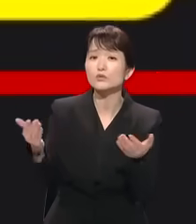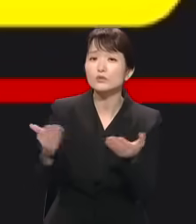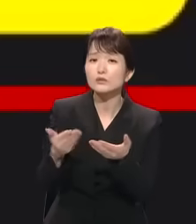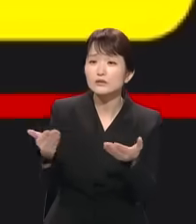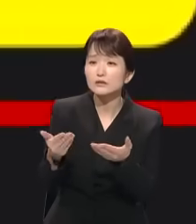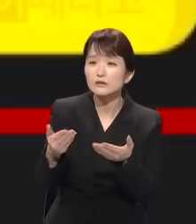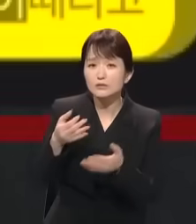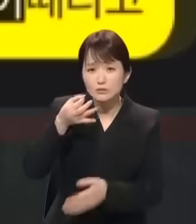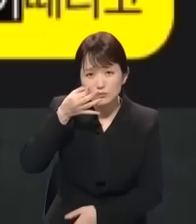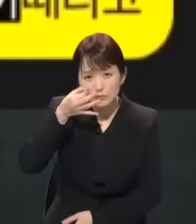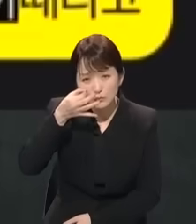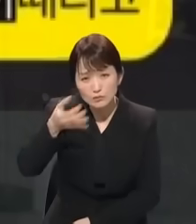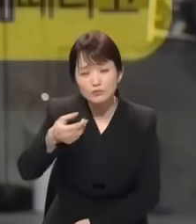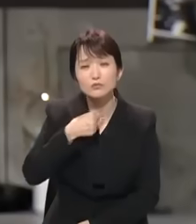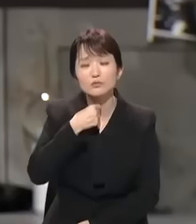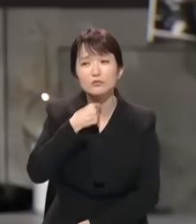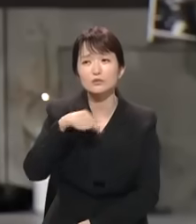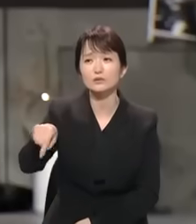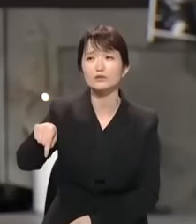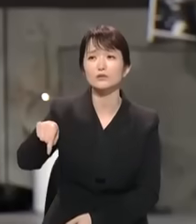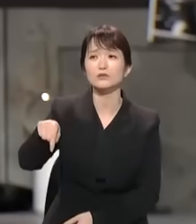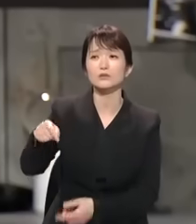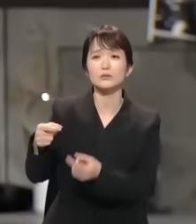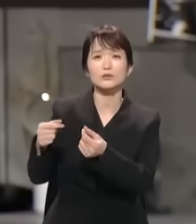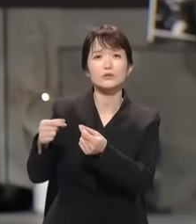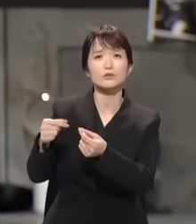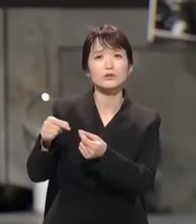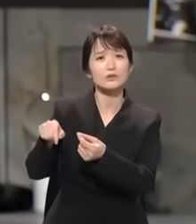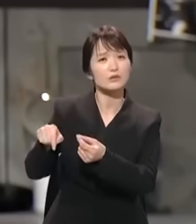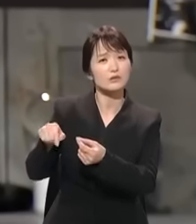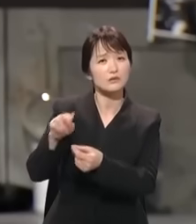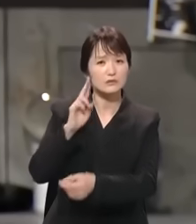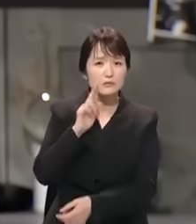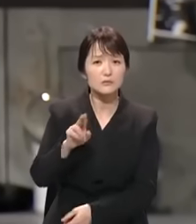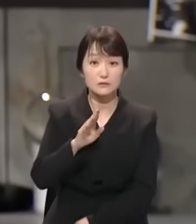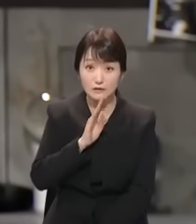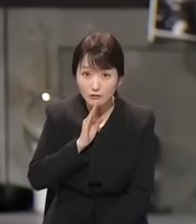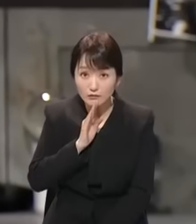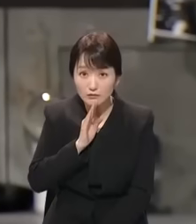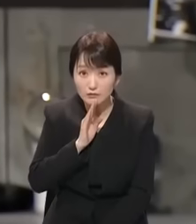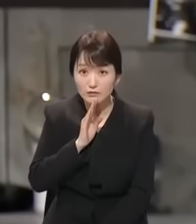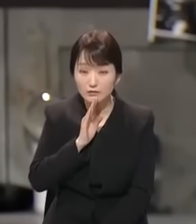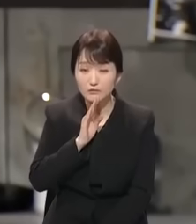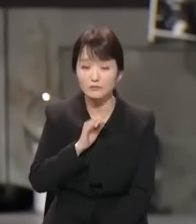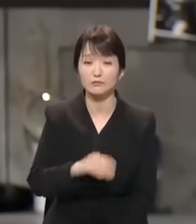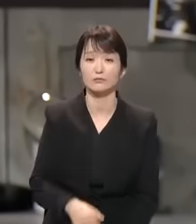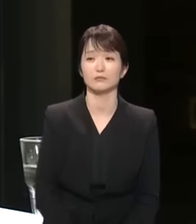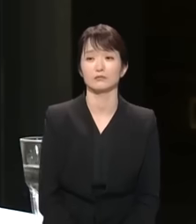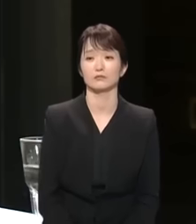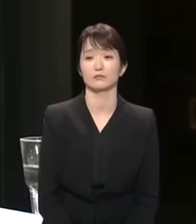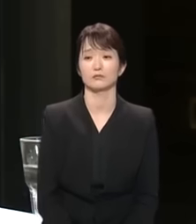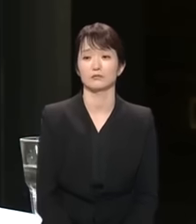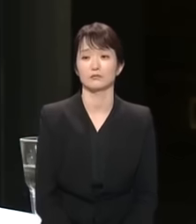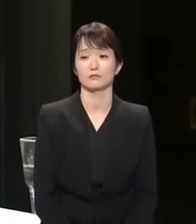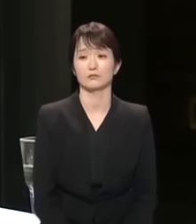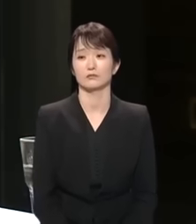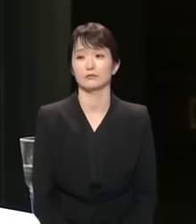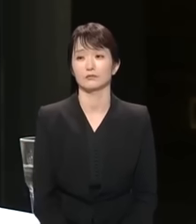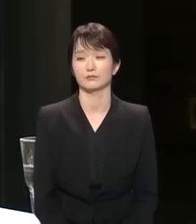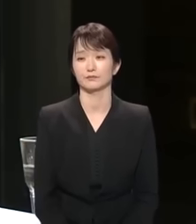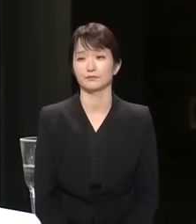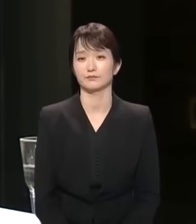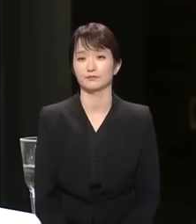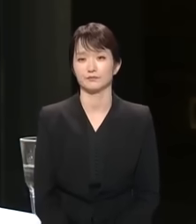보여 드리고 싶어요 지금 그 정도 수준이에요 그보다 훨씬 심각한 수준이에요 만약 사실이면 예 저희가이 의혹에